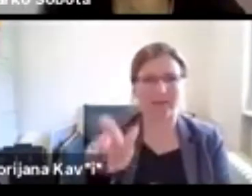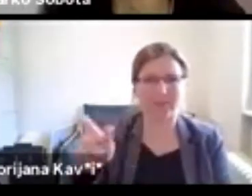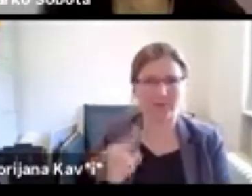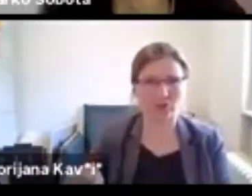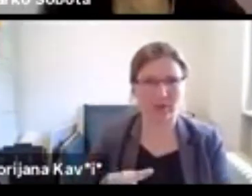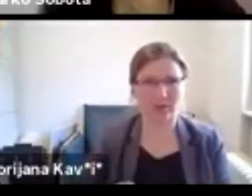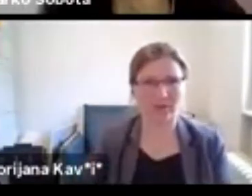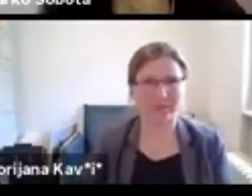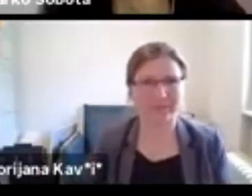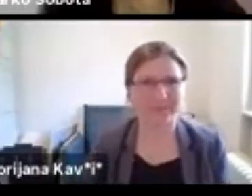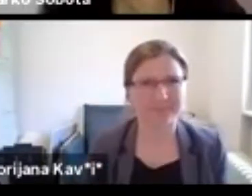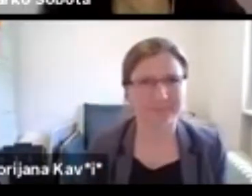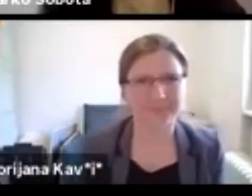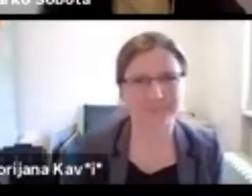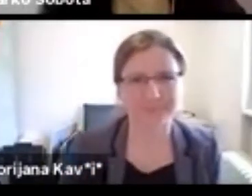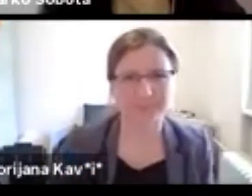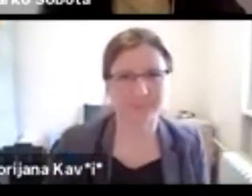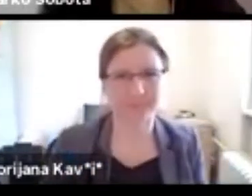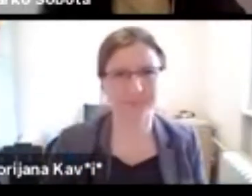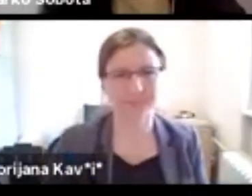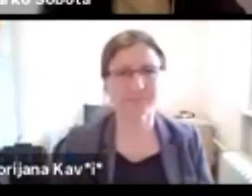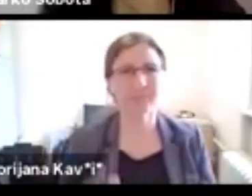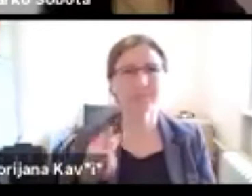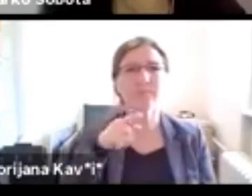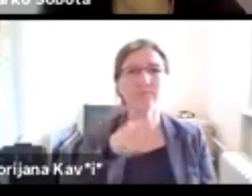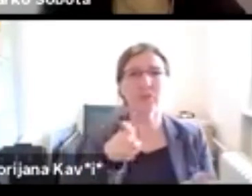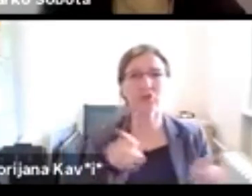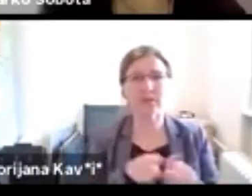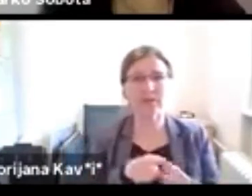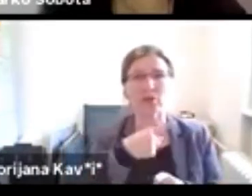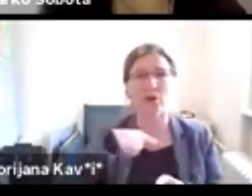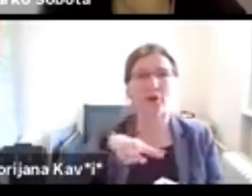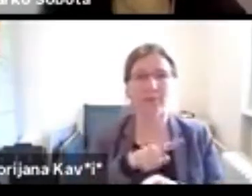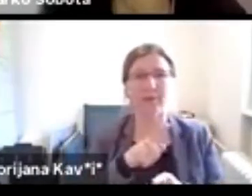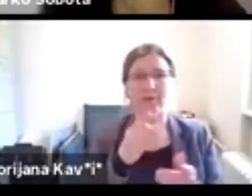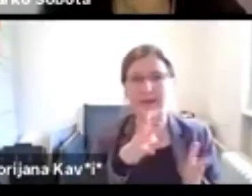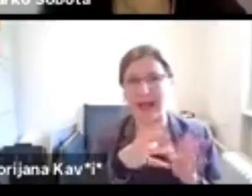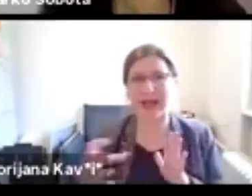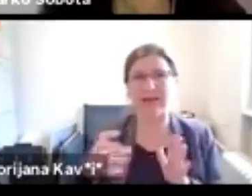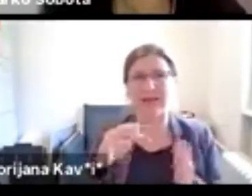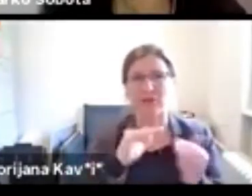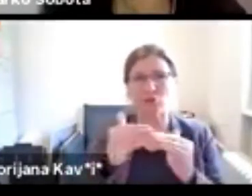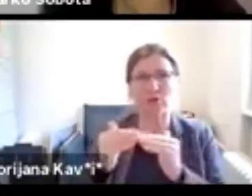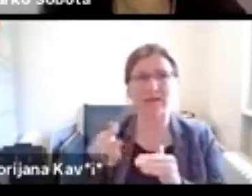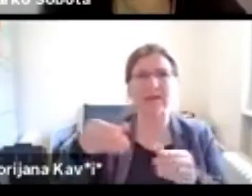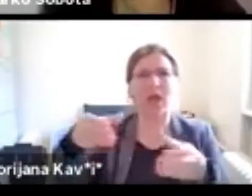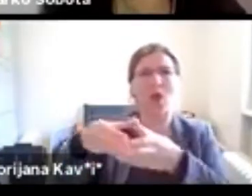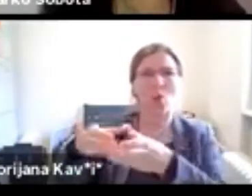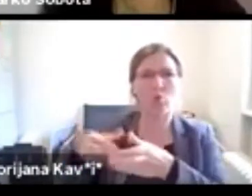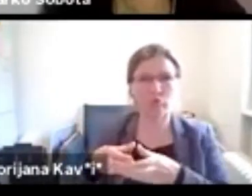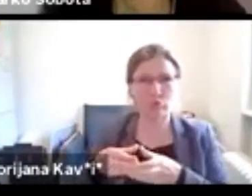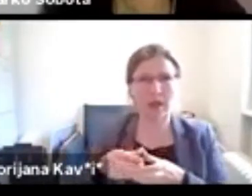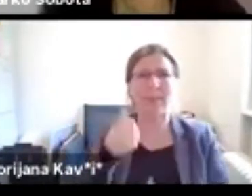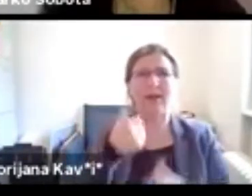Pominjem još jedan da to sam provedeno u realizaciji ove aktivnosti, da je sa organizacijama civilnog društva i sa volonterima koji su se